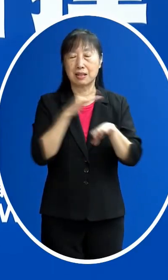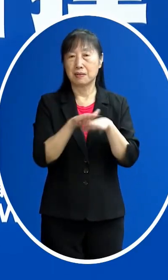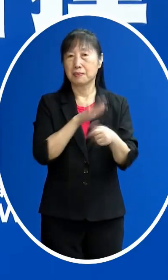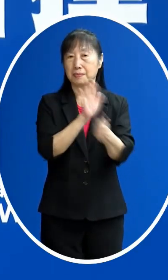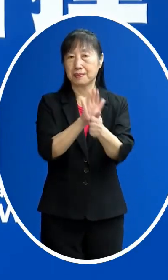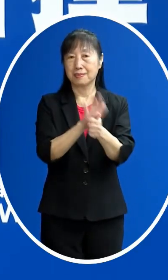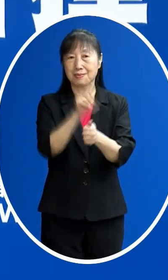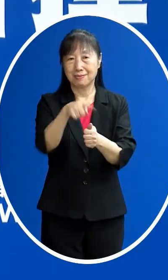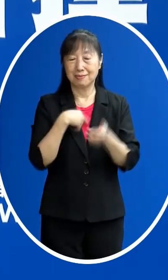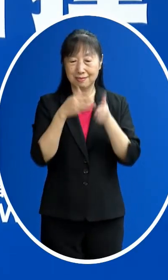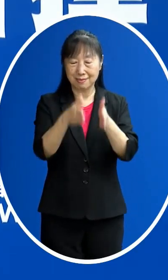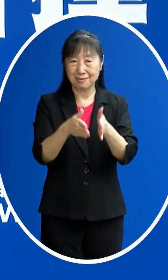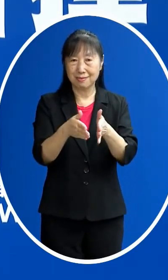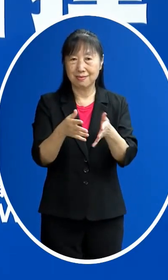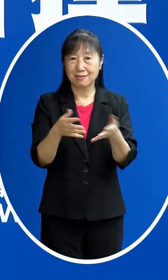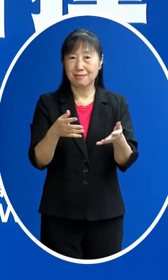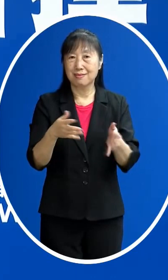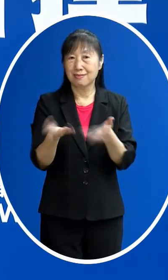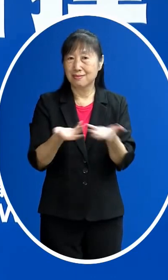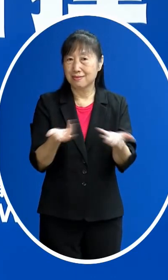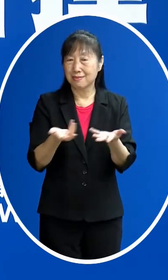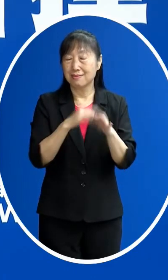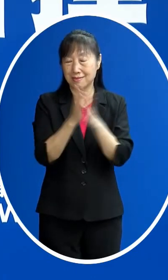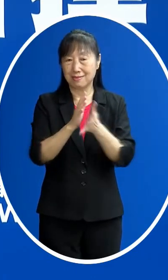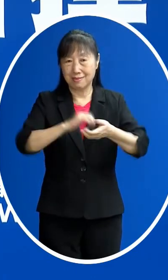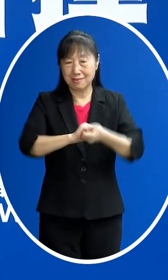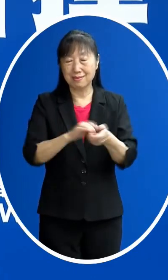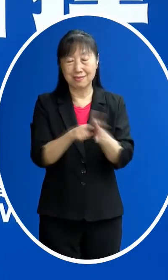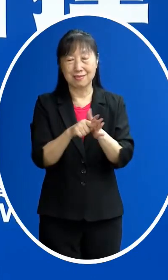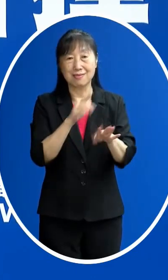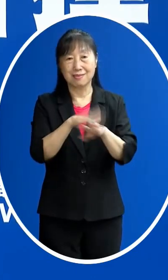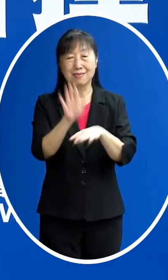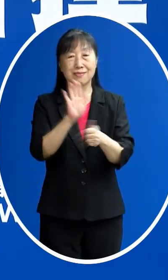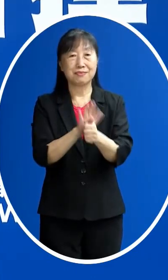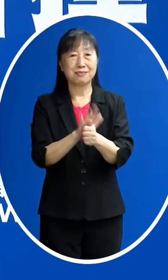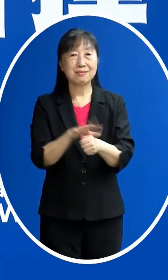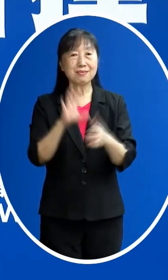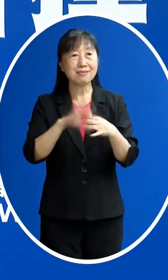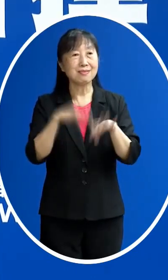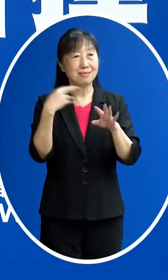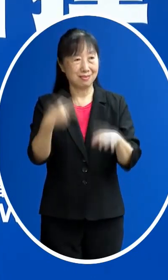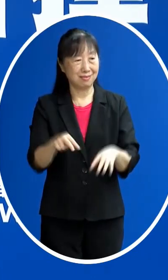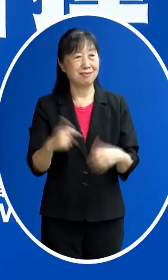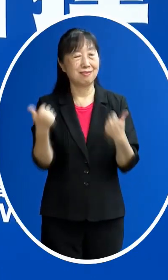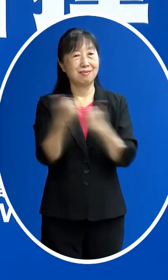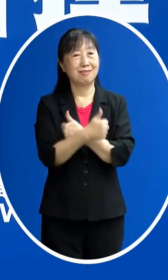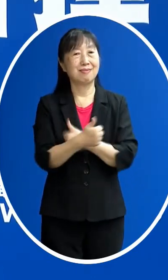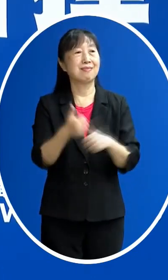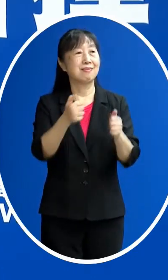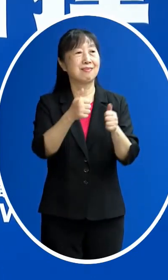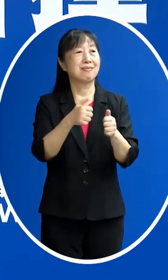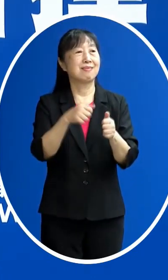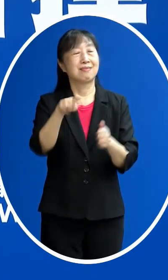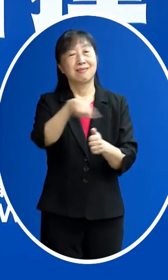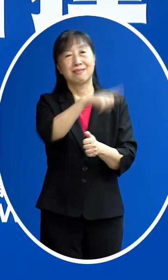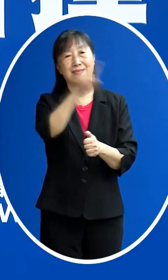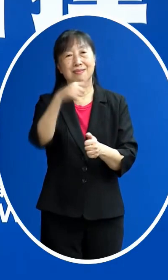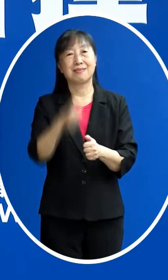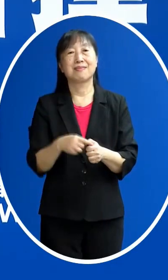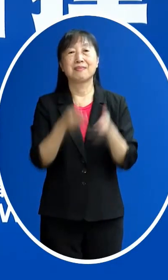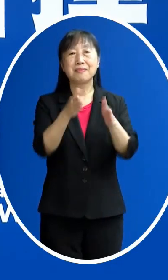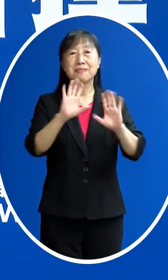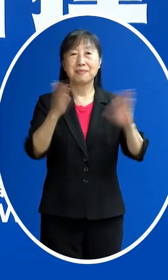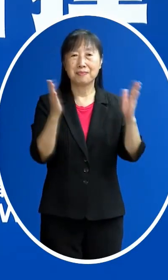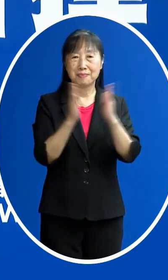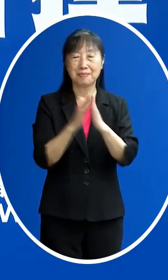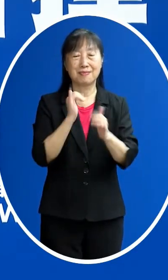面上面重新做思考，是在这里也是要代表指挥中心谢谢你们，对于国家跟社会